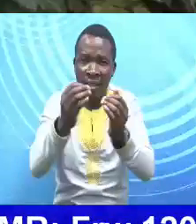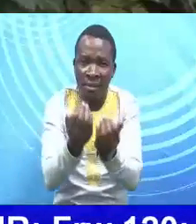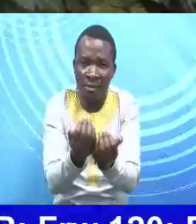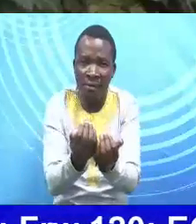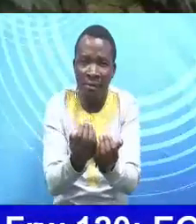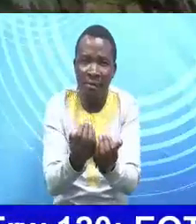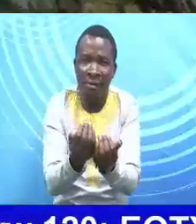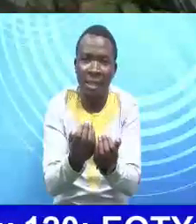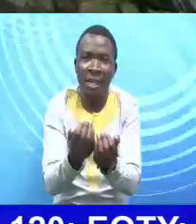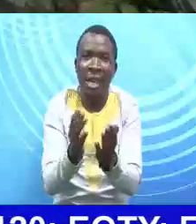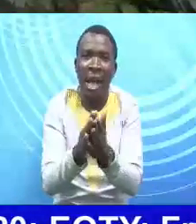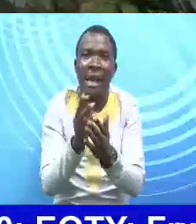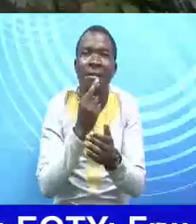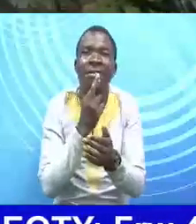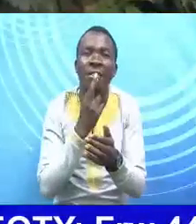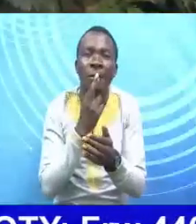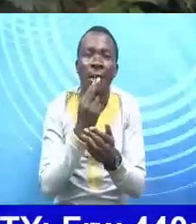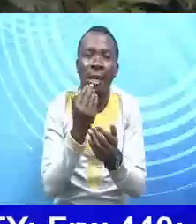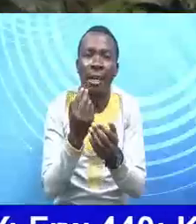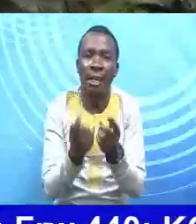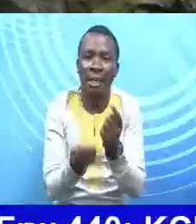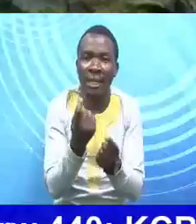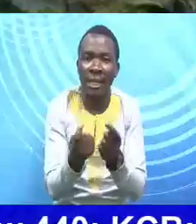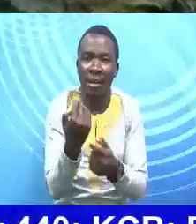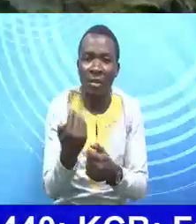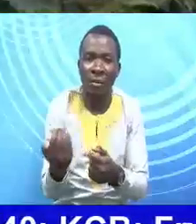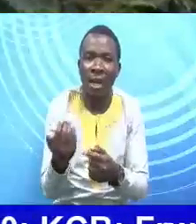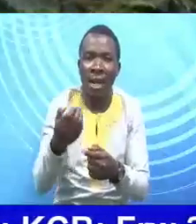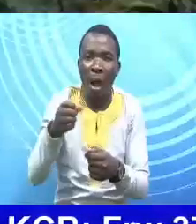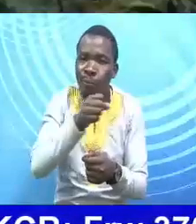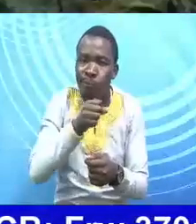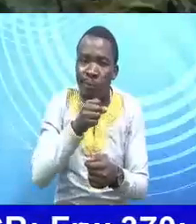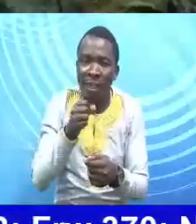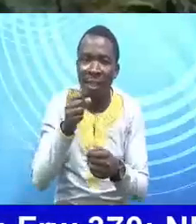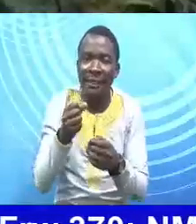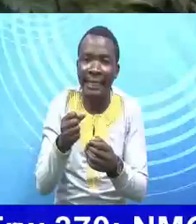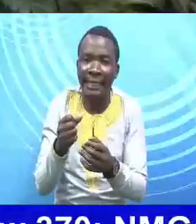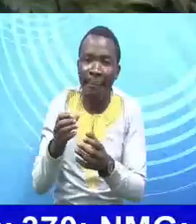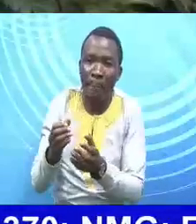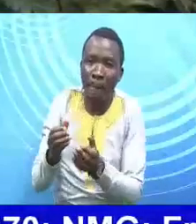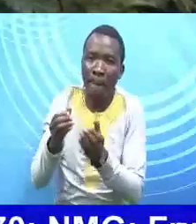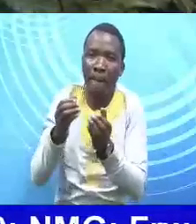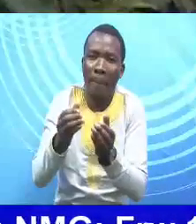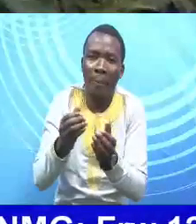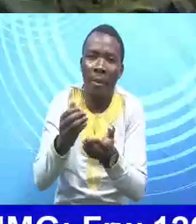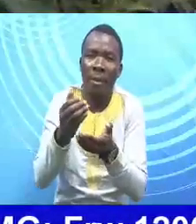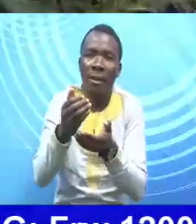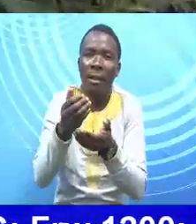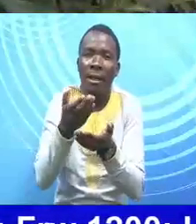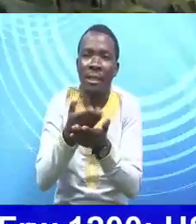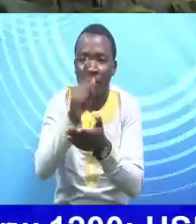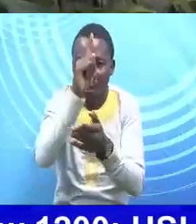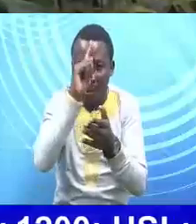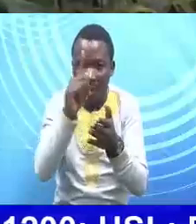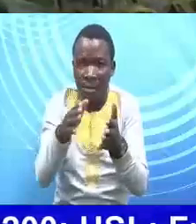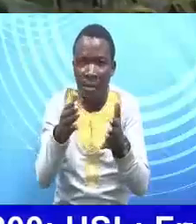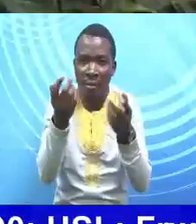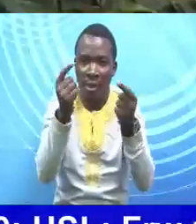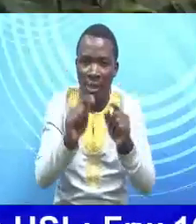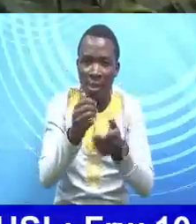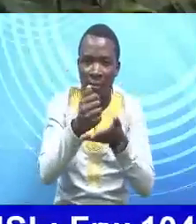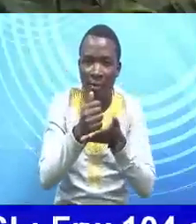wanjye igikoma ndi guterura ngahamagara abaturage bakamufasha kumuterura kandi nanone mu byizo mbabaze ntiyazingiriye ubwo